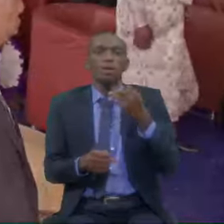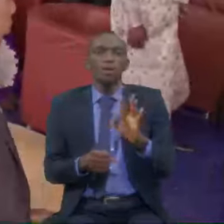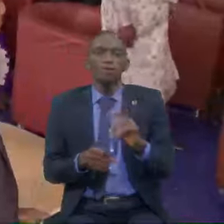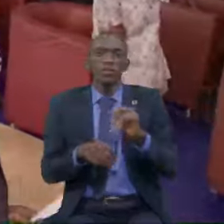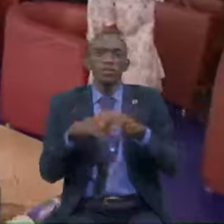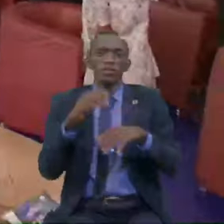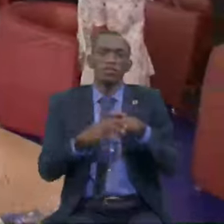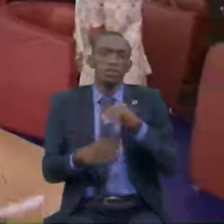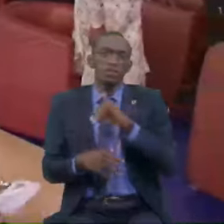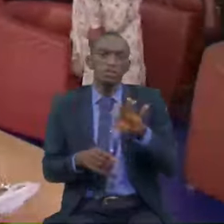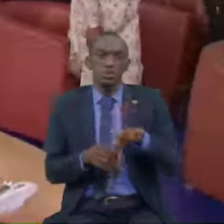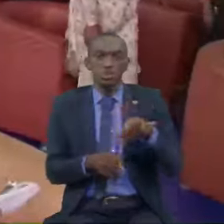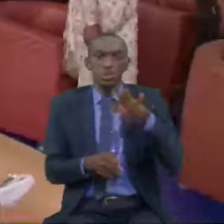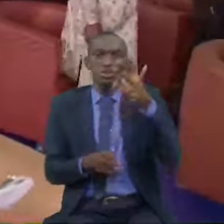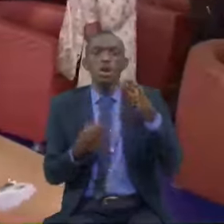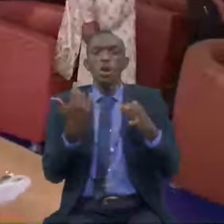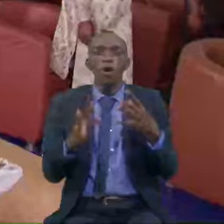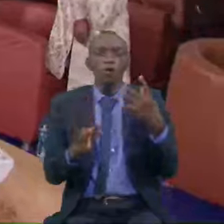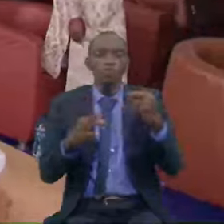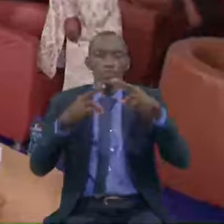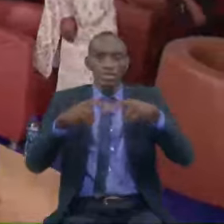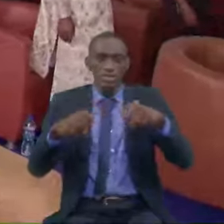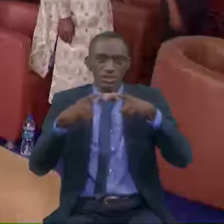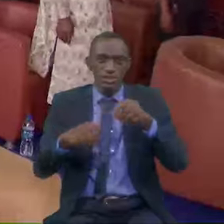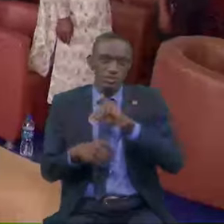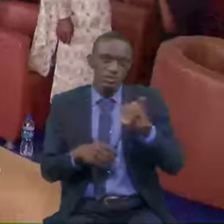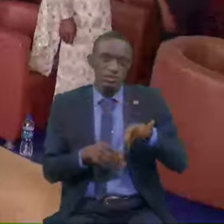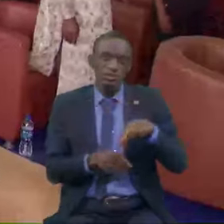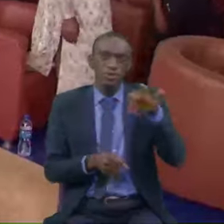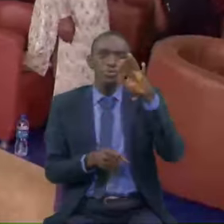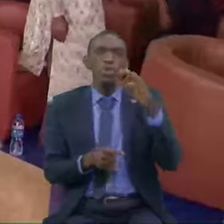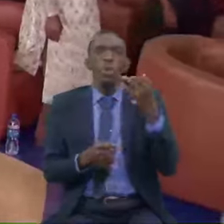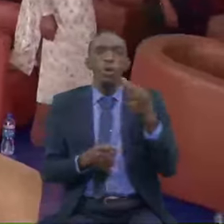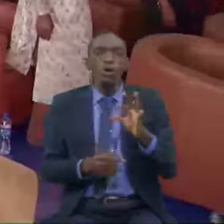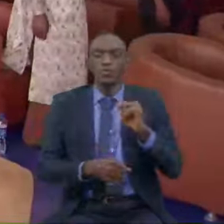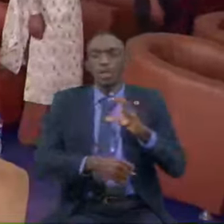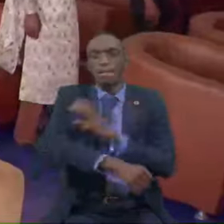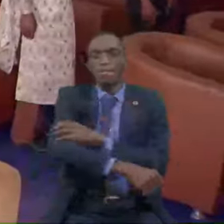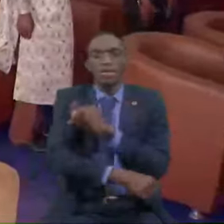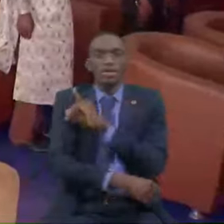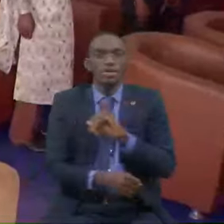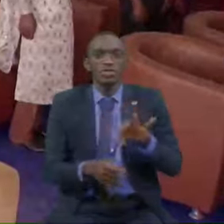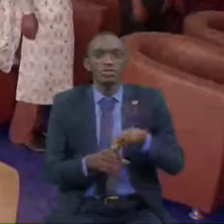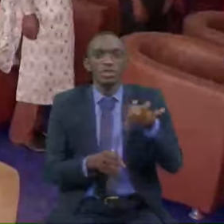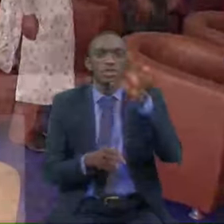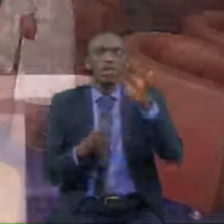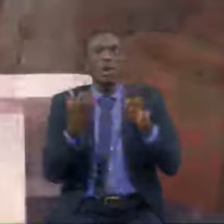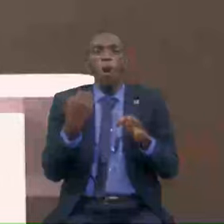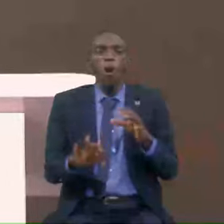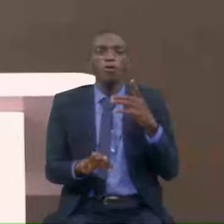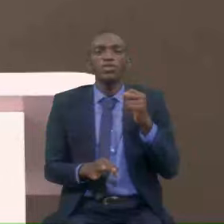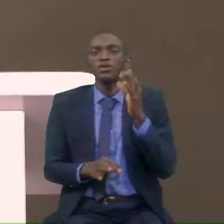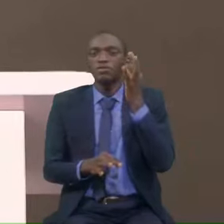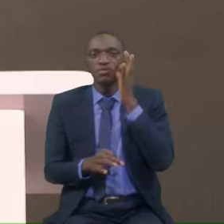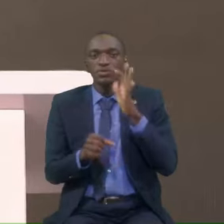console, de l'Esprit qui discerne, de l'Esprit qui revêt de puissance, de l'Esprit